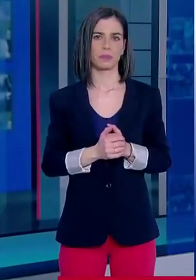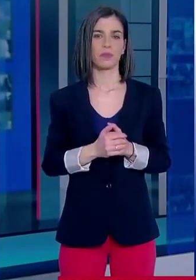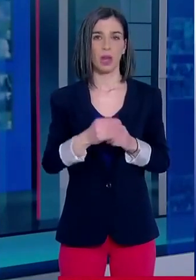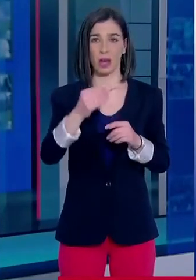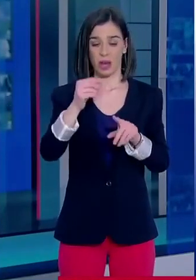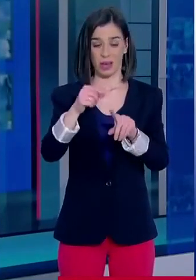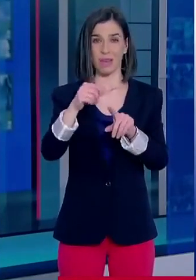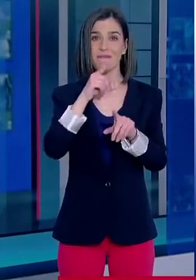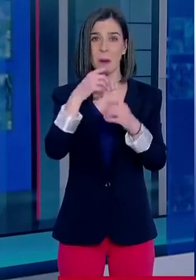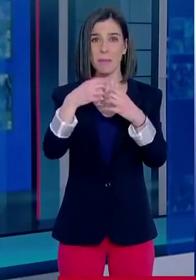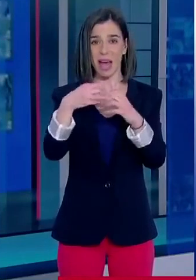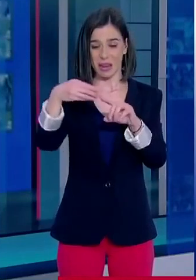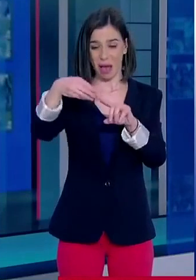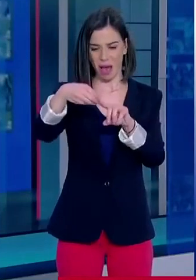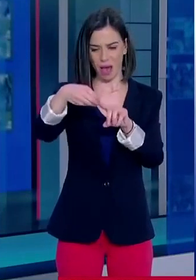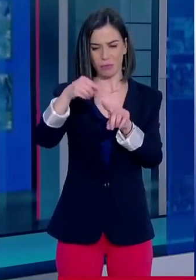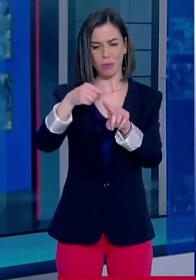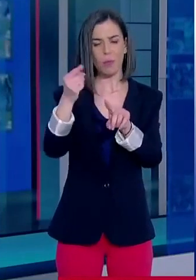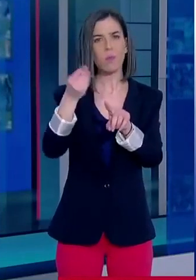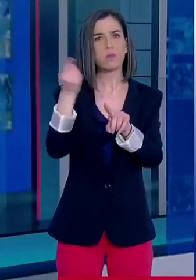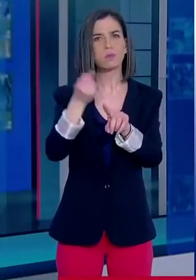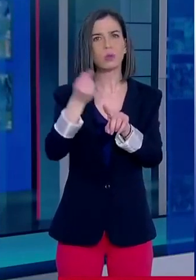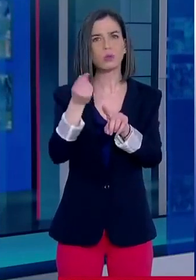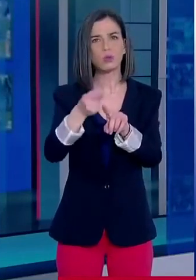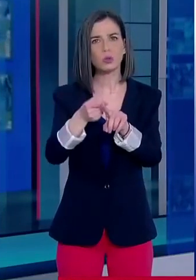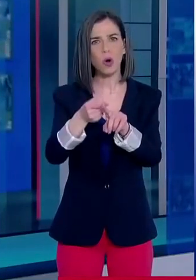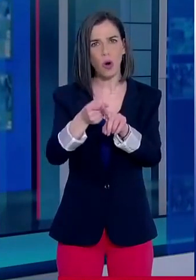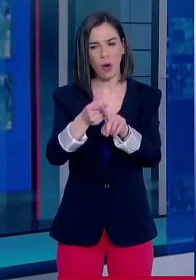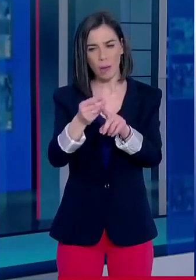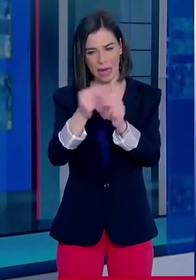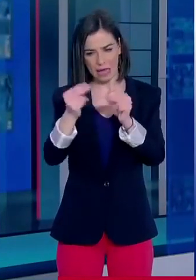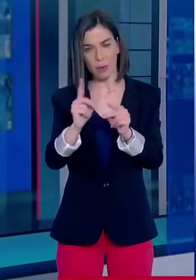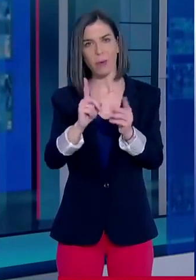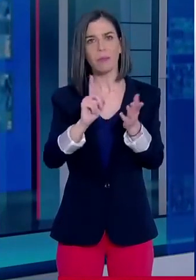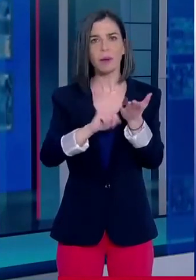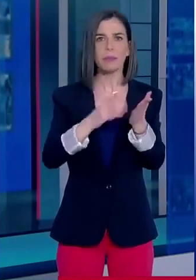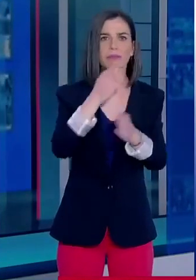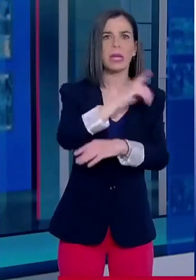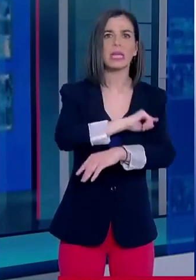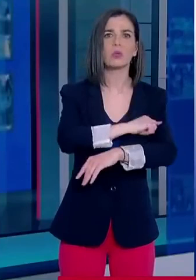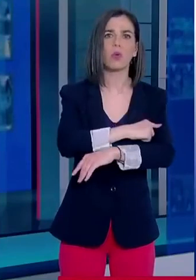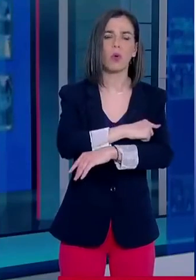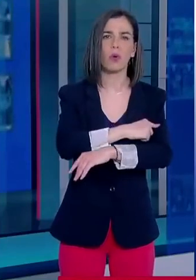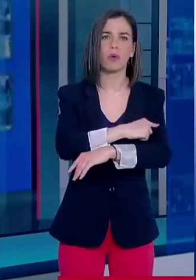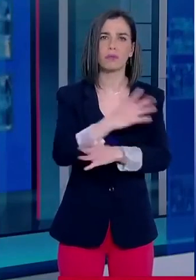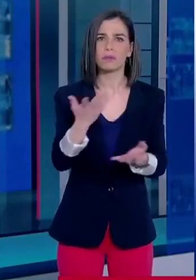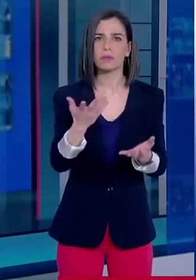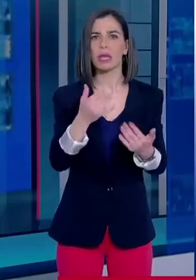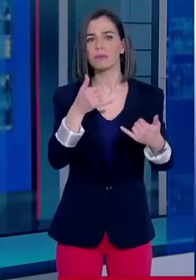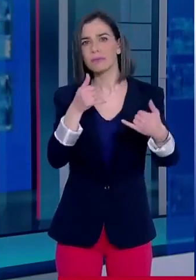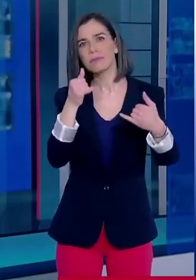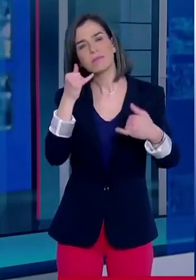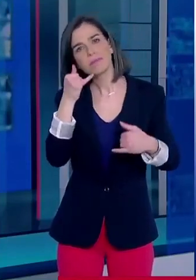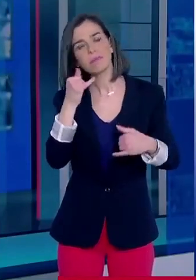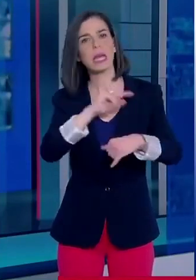οξύμετρο, τη θεραπεία θα σου δώσει ο γιατρός. Οξύμετρα έχουν πολλοί συνάνθρωποι μας που έχουν χρόνια καρδιακά προβλήματα ή πνευμονολογικά προβλήματα, ιδιαίτερα